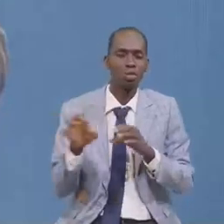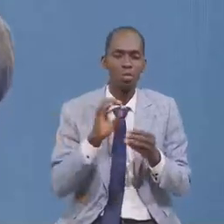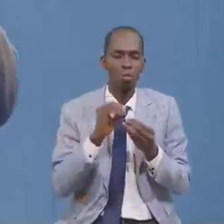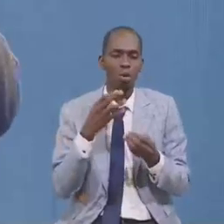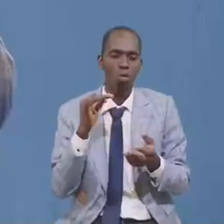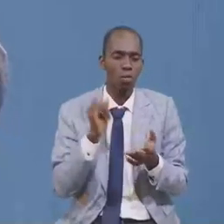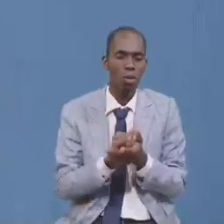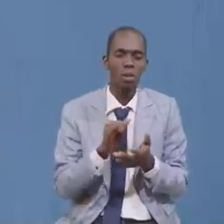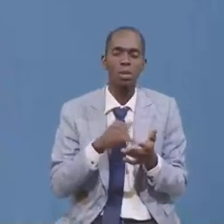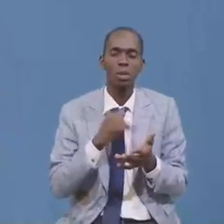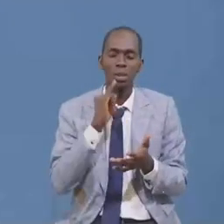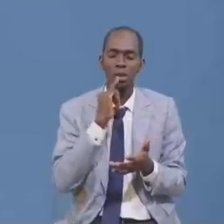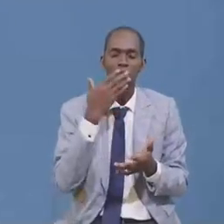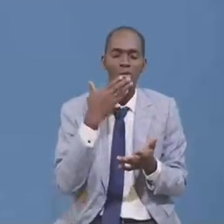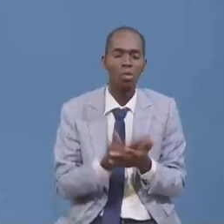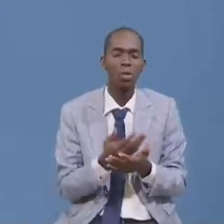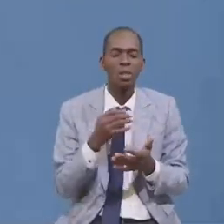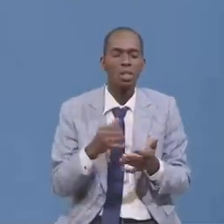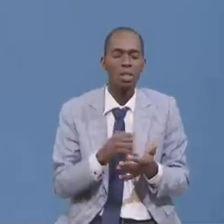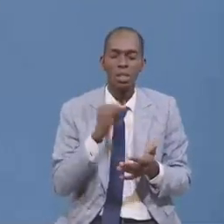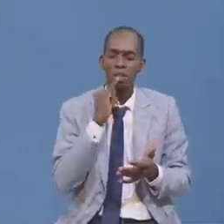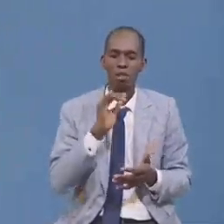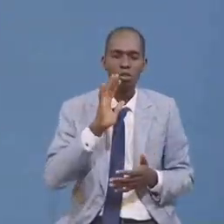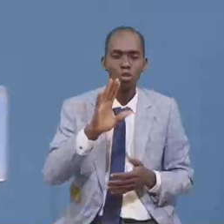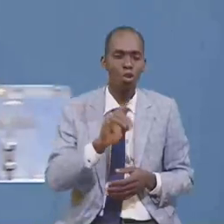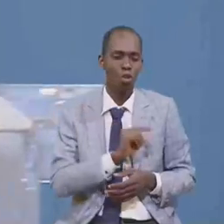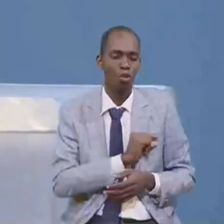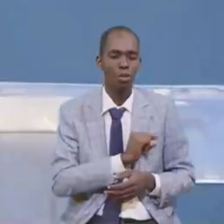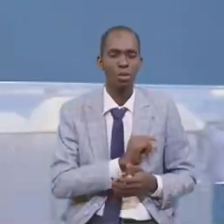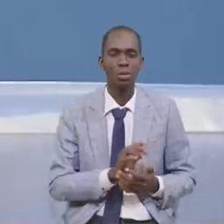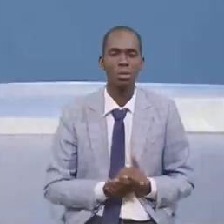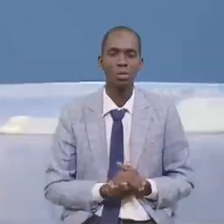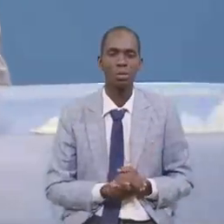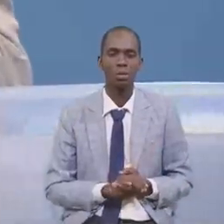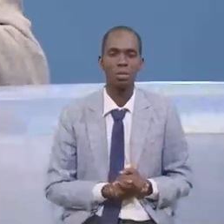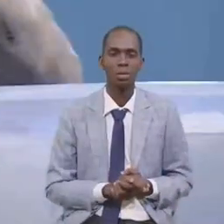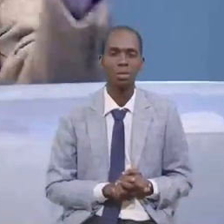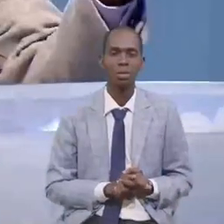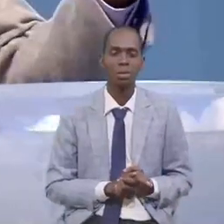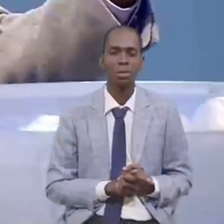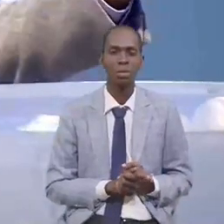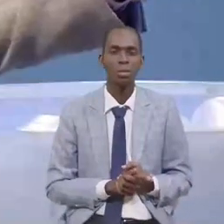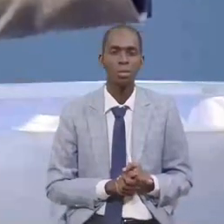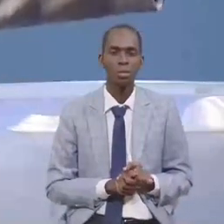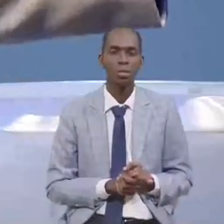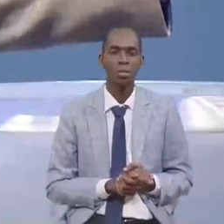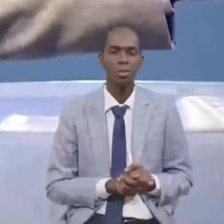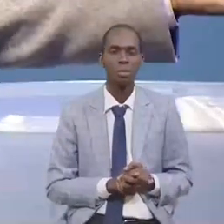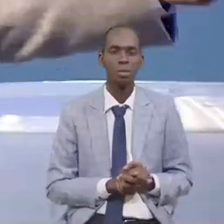La conscience est celle qui approuve ce que tu fais. Oui, fais encore ce que tu as fait, là c'est bon. C'est la conscience qui approuve les bonnes choses que tu fais.